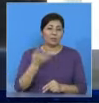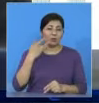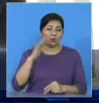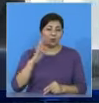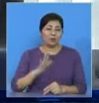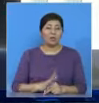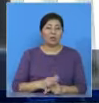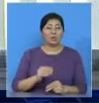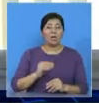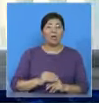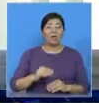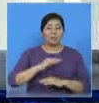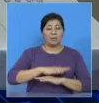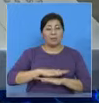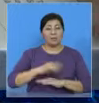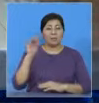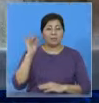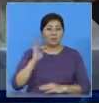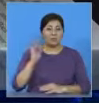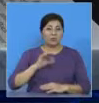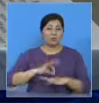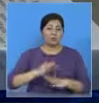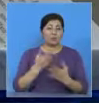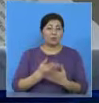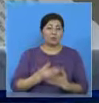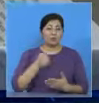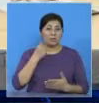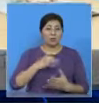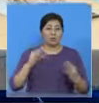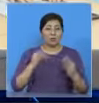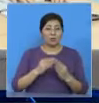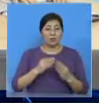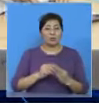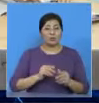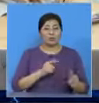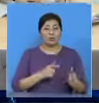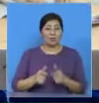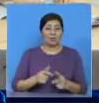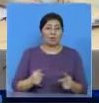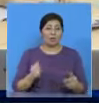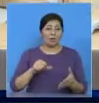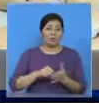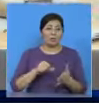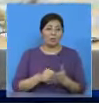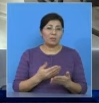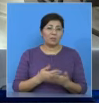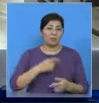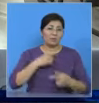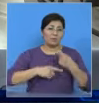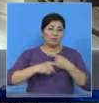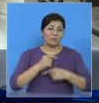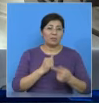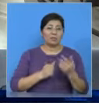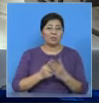барынша түрлендіріп қызықты өткізуге тырысады. Бүгінгі оқушы ертеңгі қоғамның мүшесі, сондықтан олар ата-бабамыздың өткен жолымен ерлікке толы